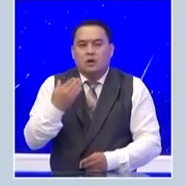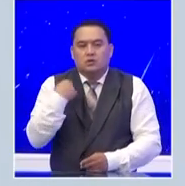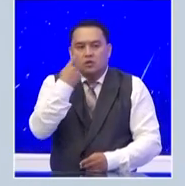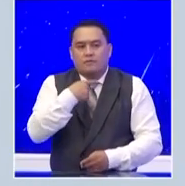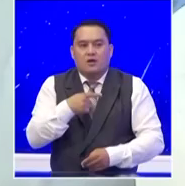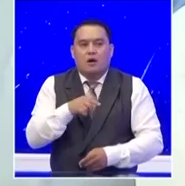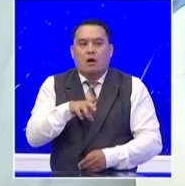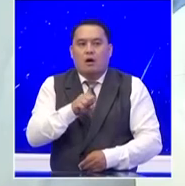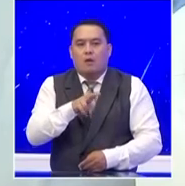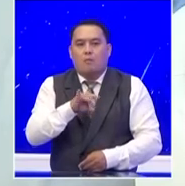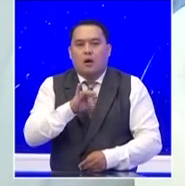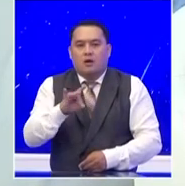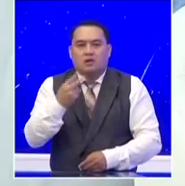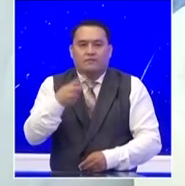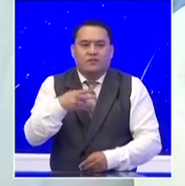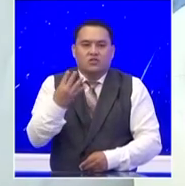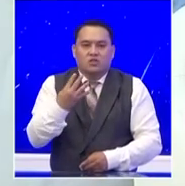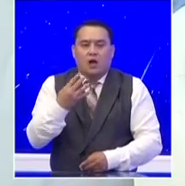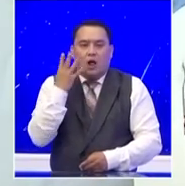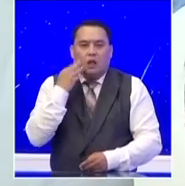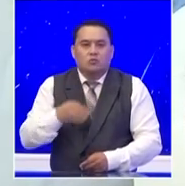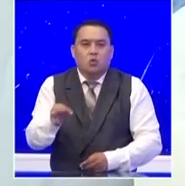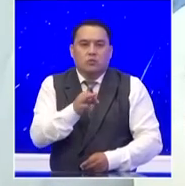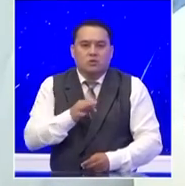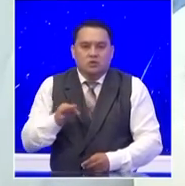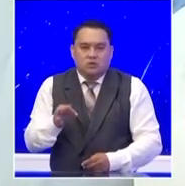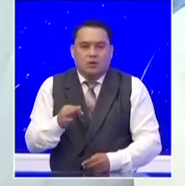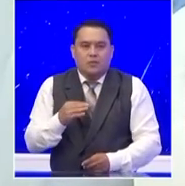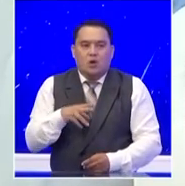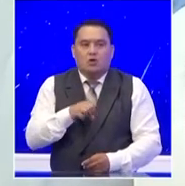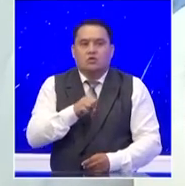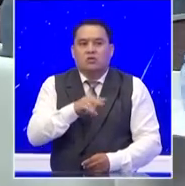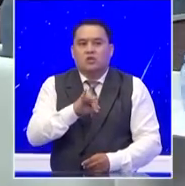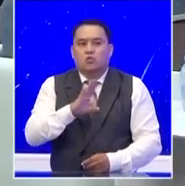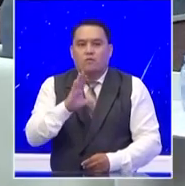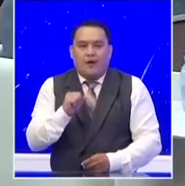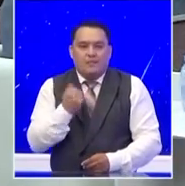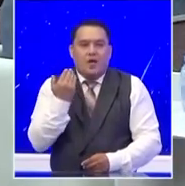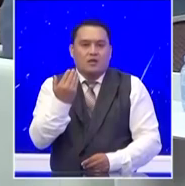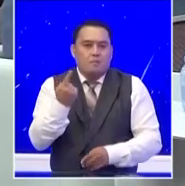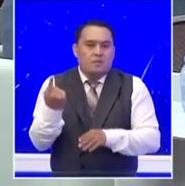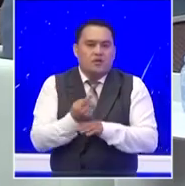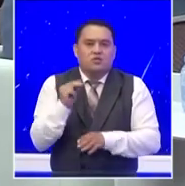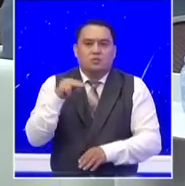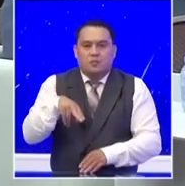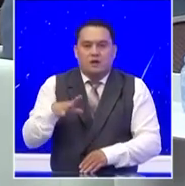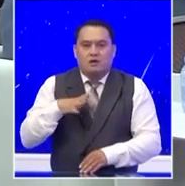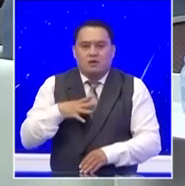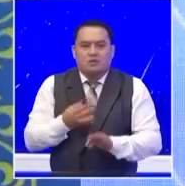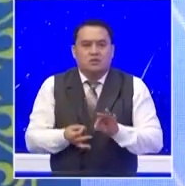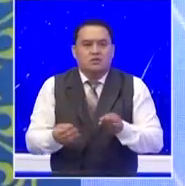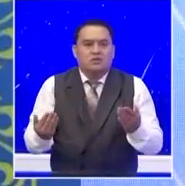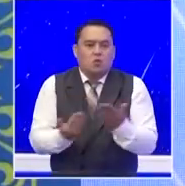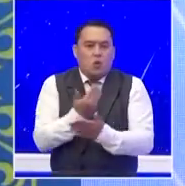собственный корреспондент телеканала «Хабар-24» по Алматинской области Гульнар Жантасова. Она в период ЧП передавала самые